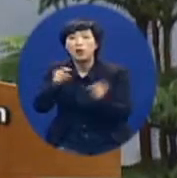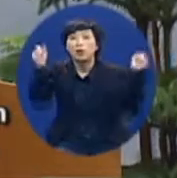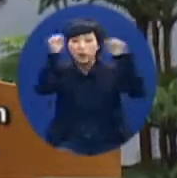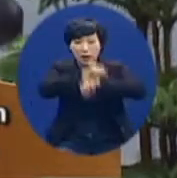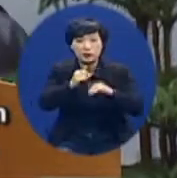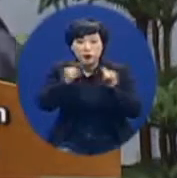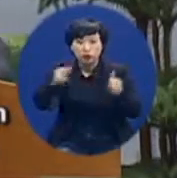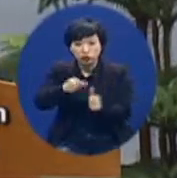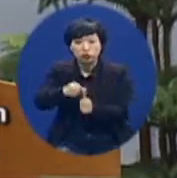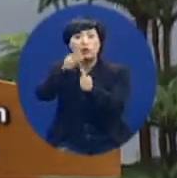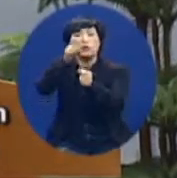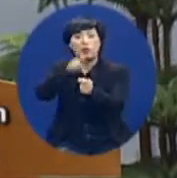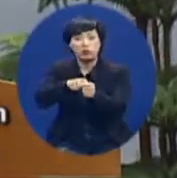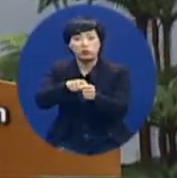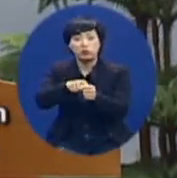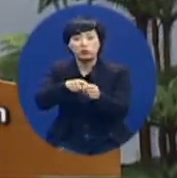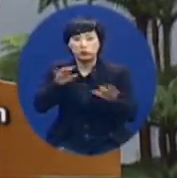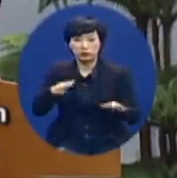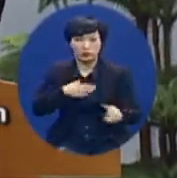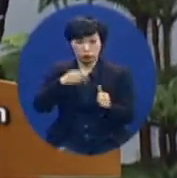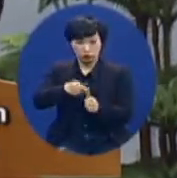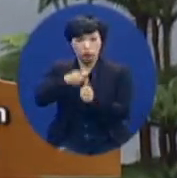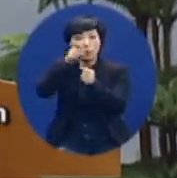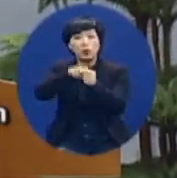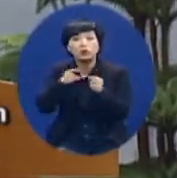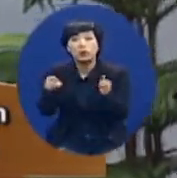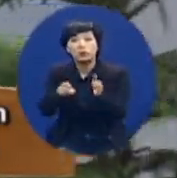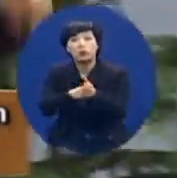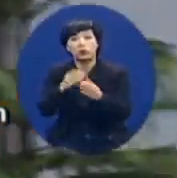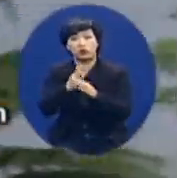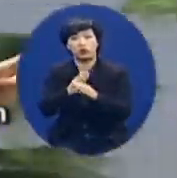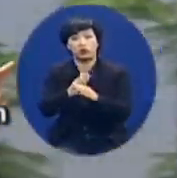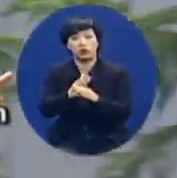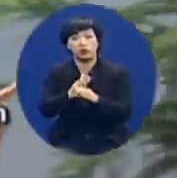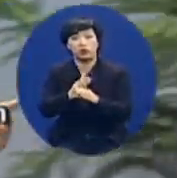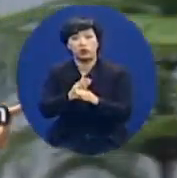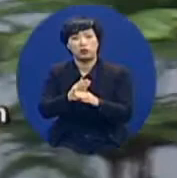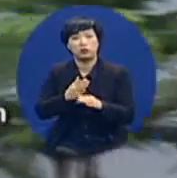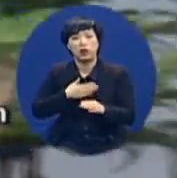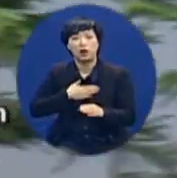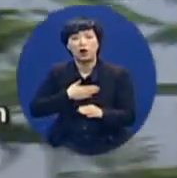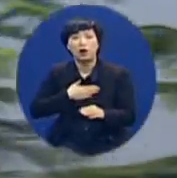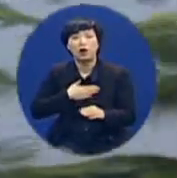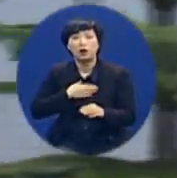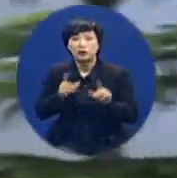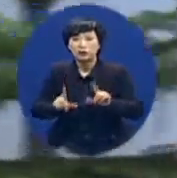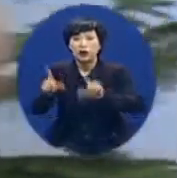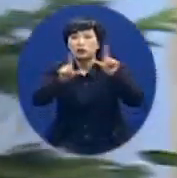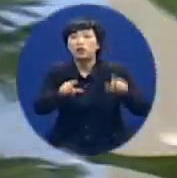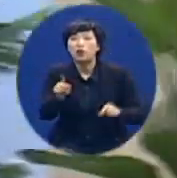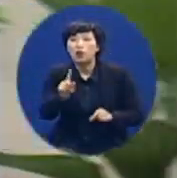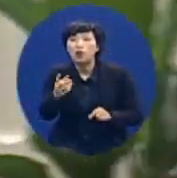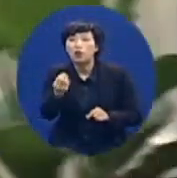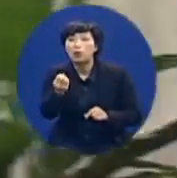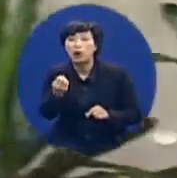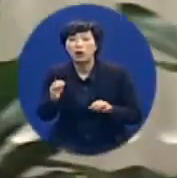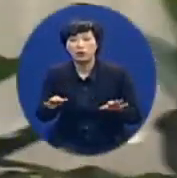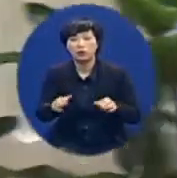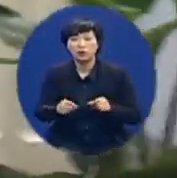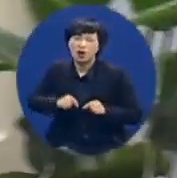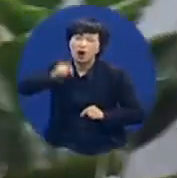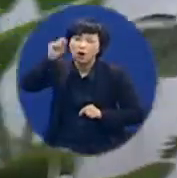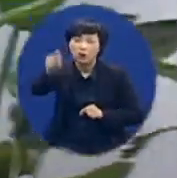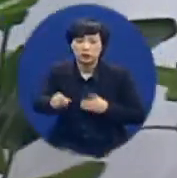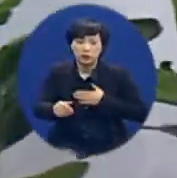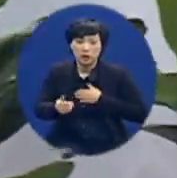거야 아멘 살려고 믿어 아멘 어떻게 내가 꼭 죽어야 하는데